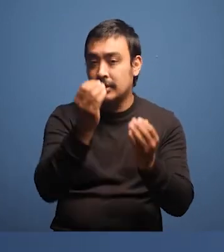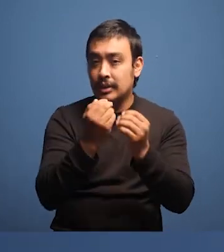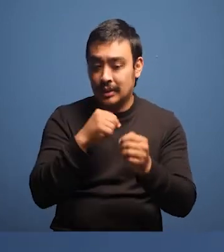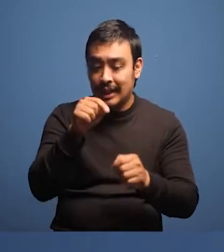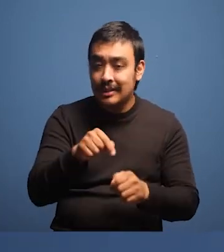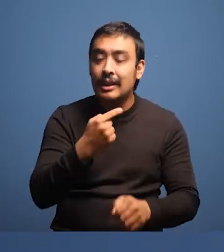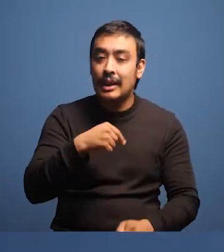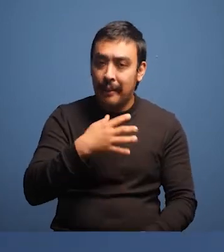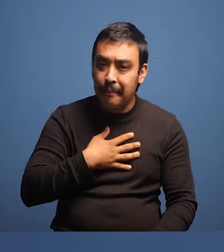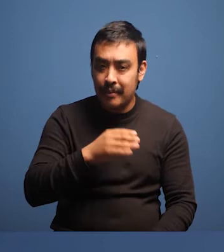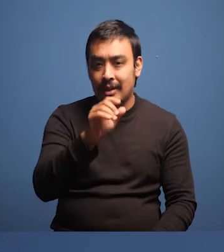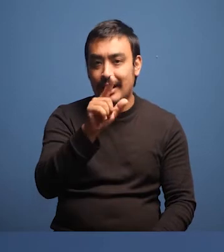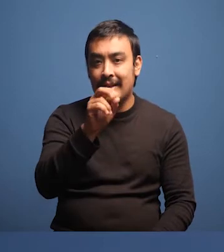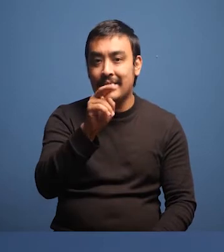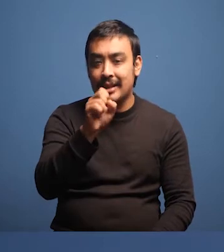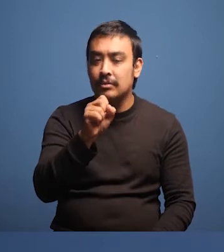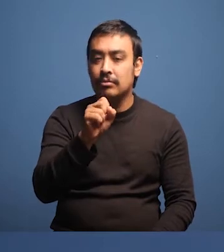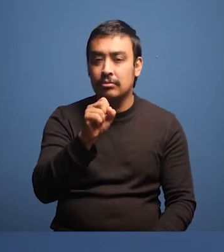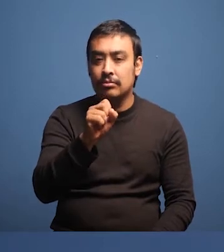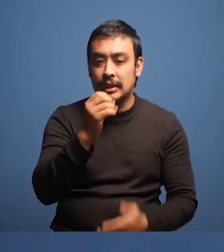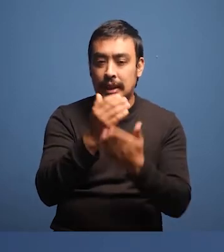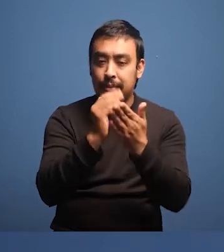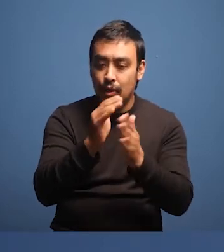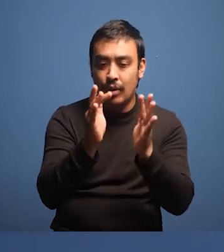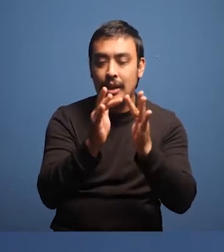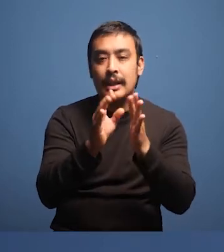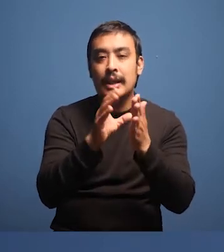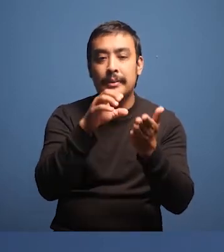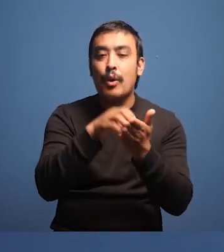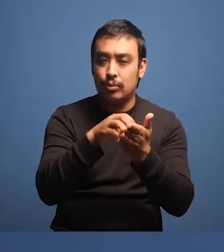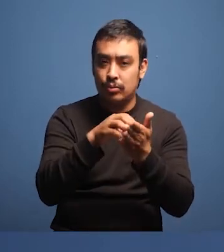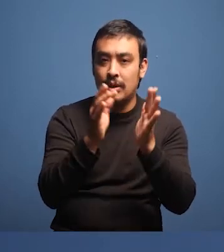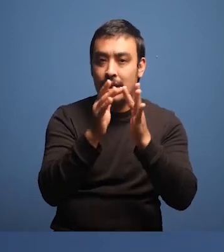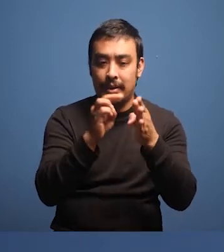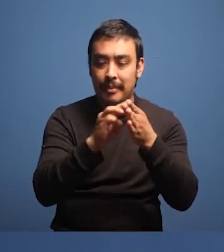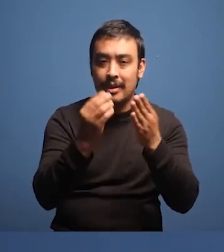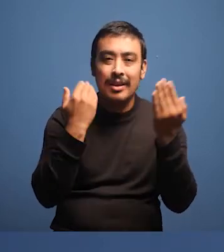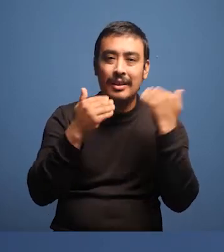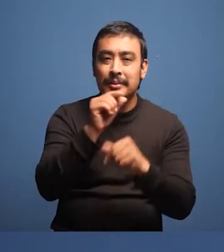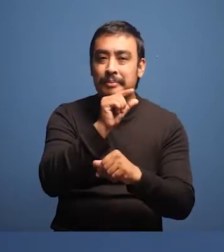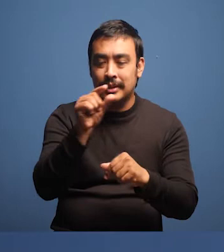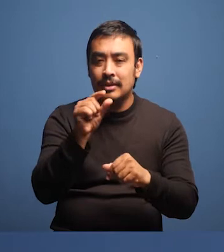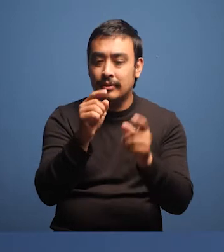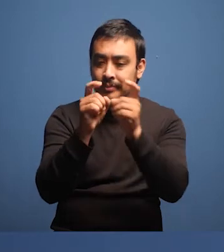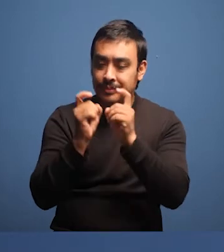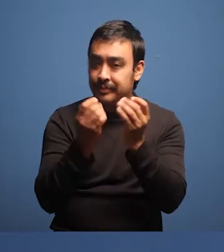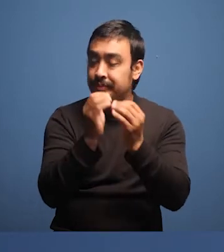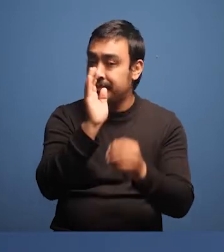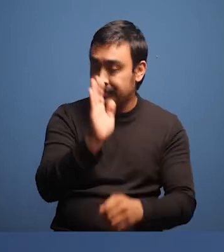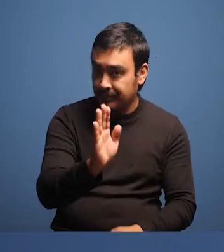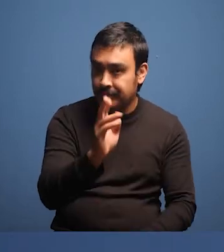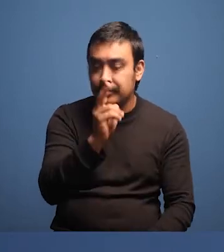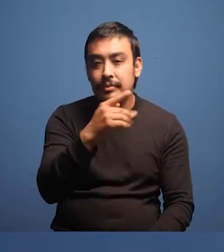हाम्रो यो लाइभ सेसन छ जसमा चाहिँ हामीले अनलाइन स्पेसेसमा हुने चाहिँ अनलाइन ह्यारासमेन्टहरूको बारेमा चाहिँ छलफल गर्नेछौँ र